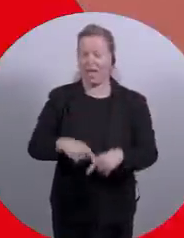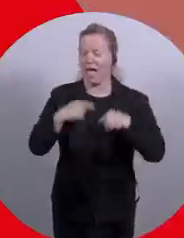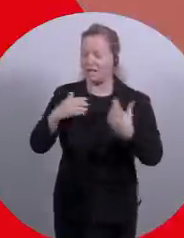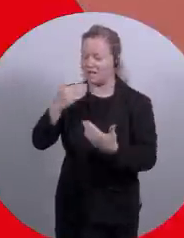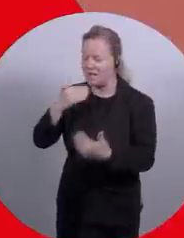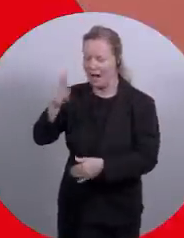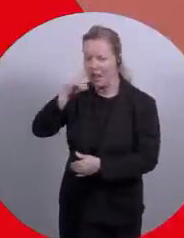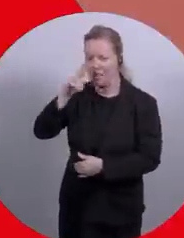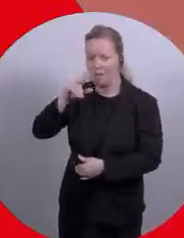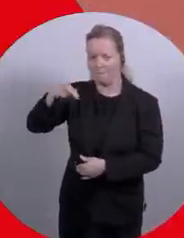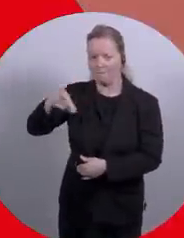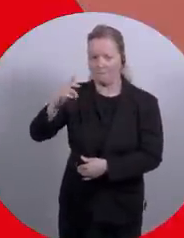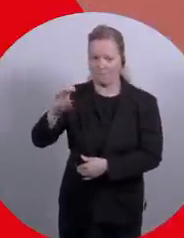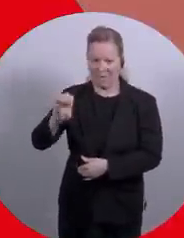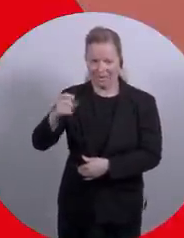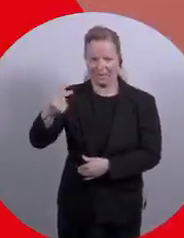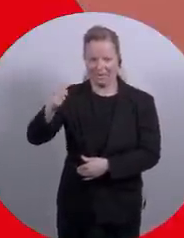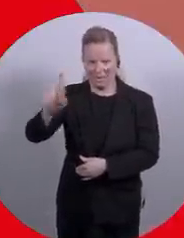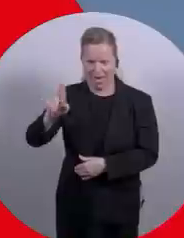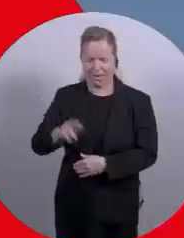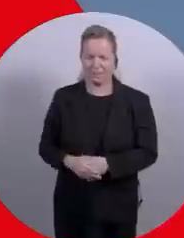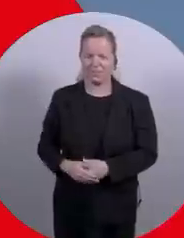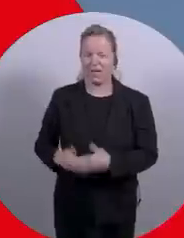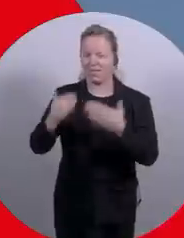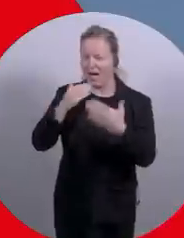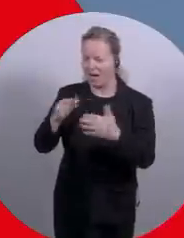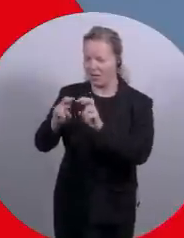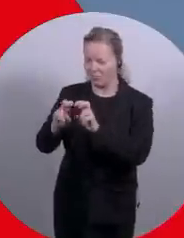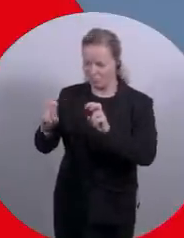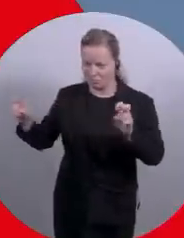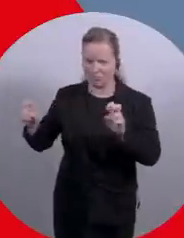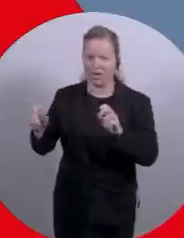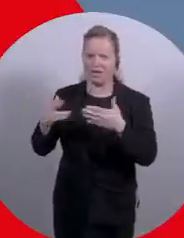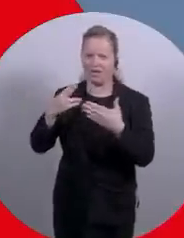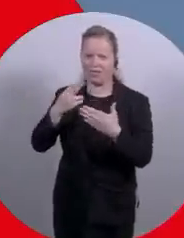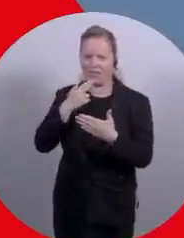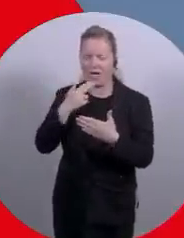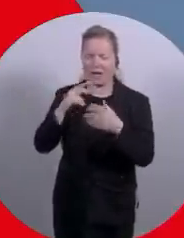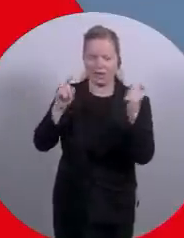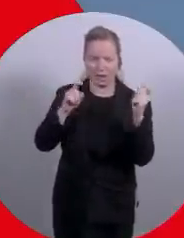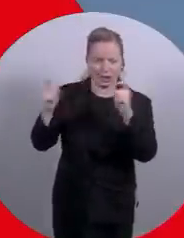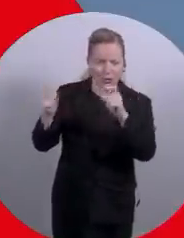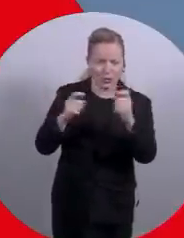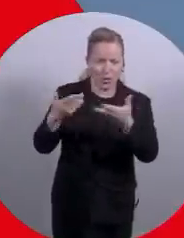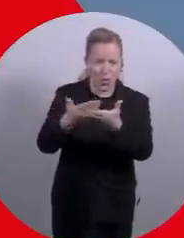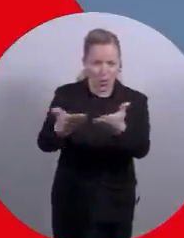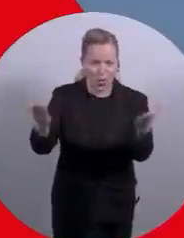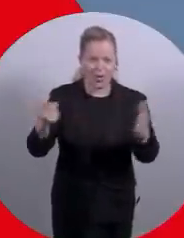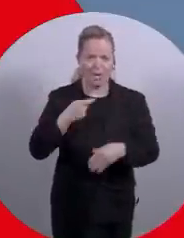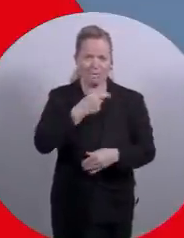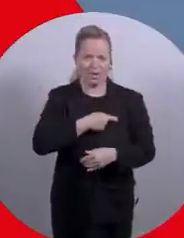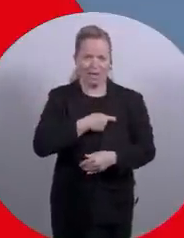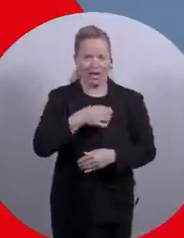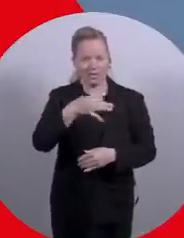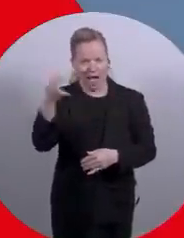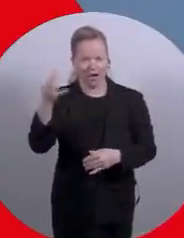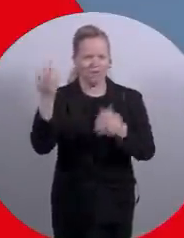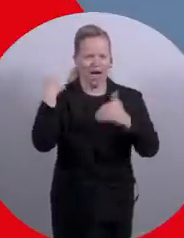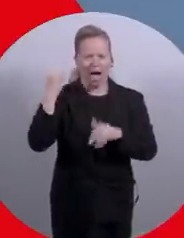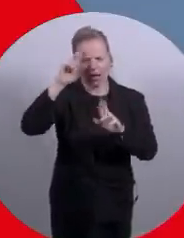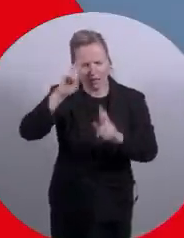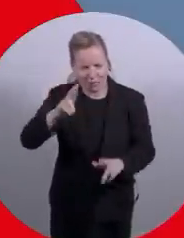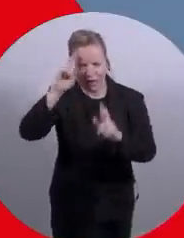auch euch allen die diesen Diskussionsbereich des Parteitages so respektvoll